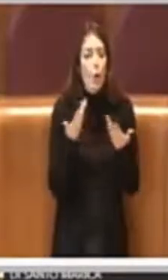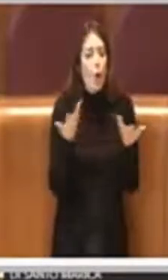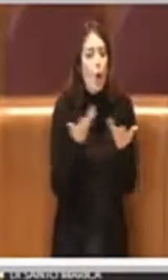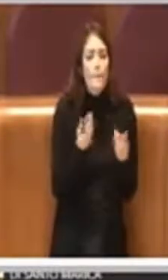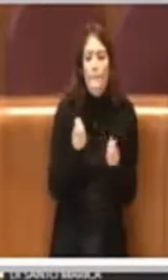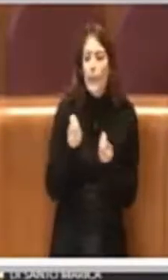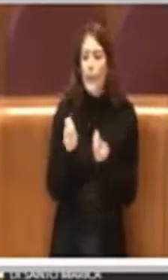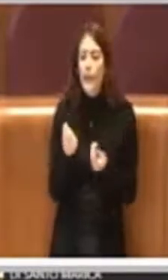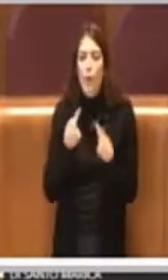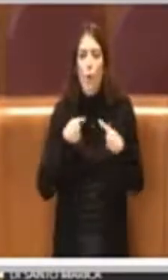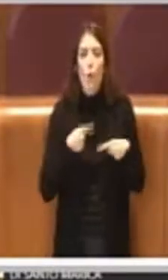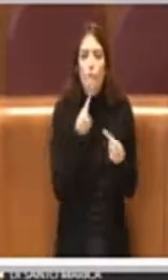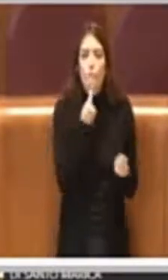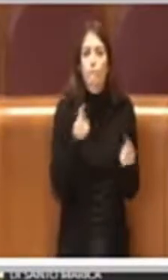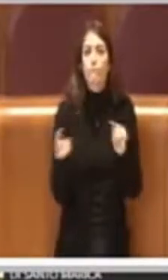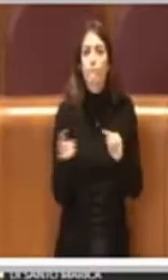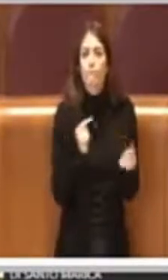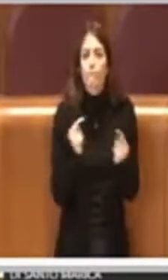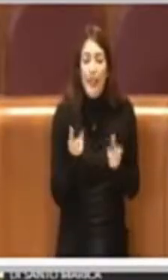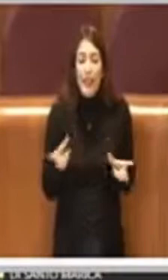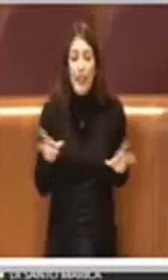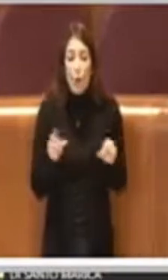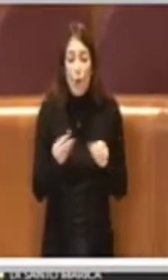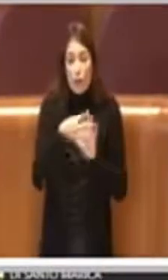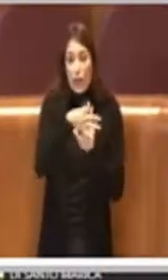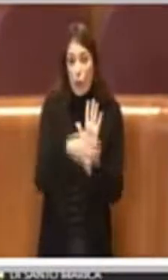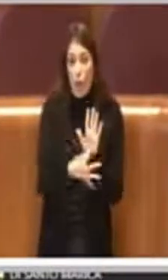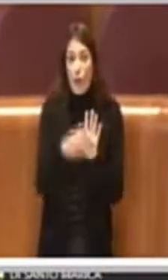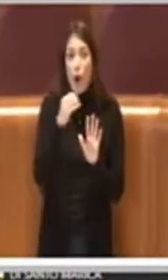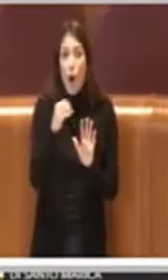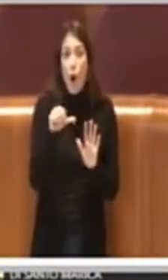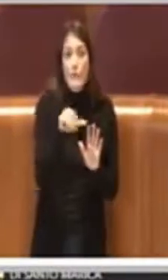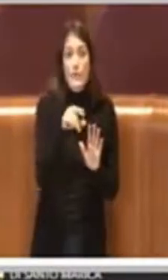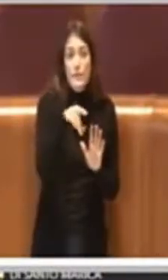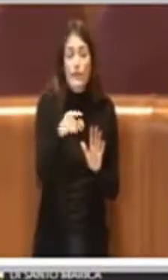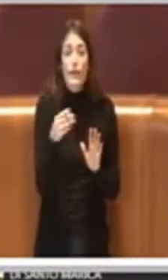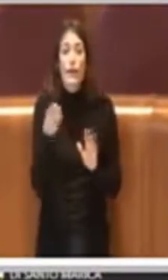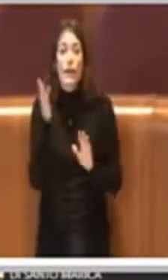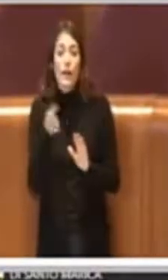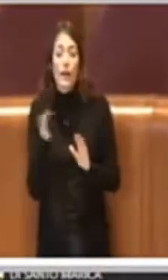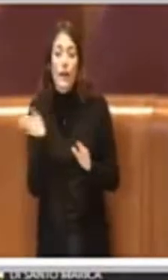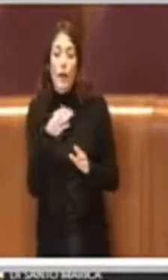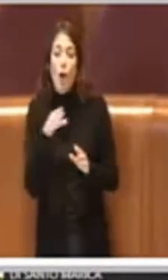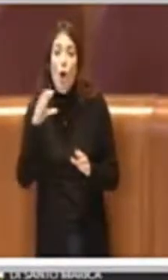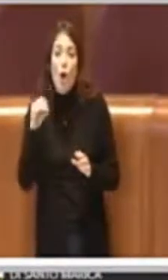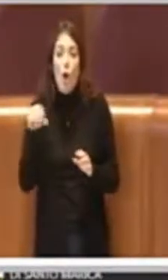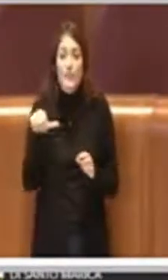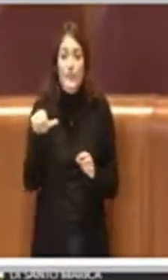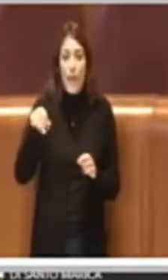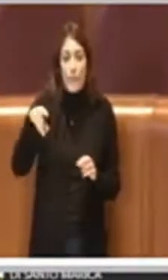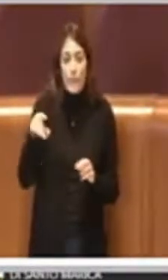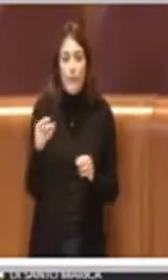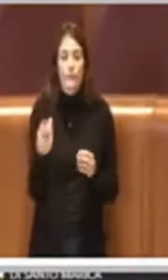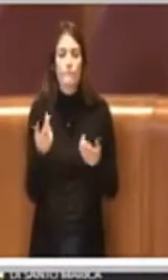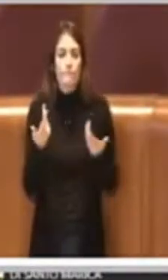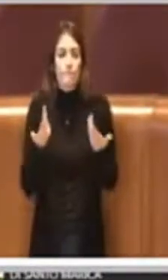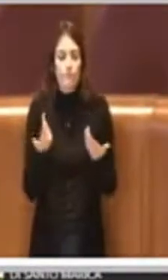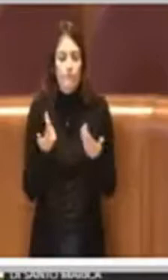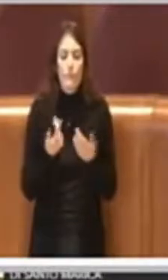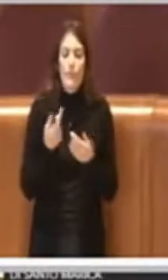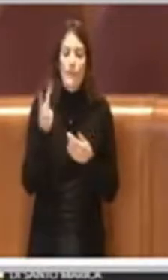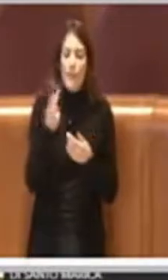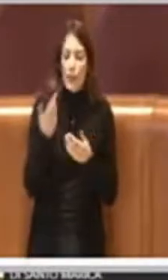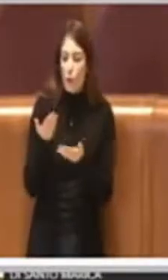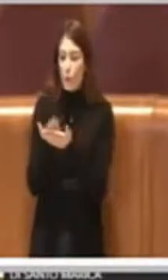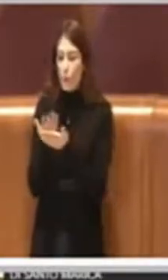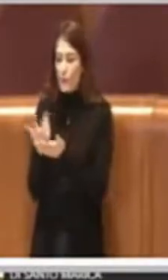oggi stiamo discutendo di nuovo del regolamento OSPE-COSAP. Ecco, la mia proposta, a differenza delle altre tre proposte